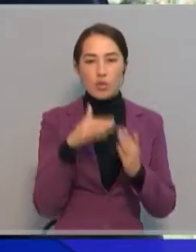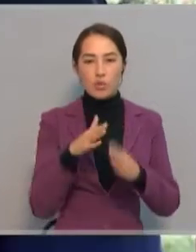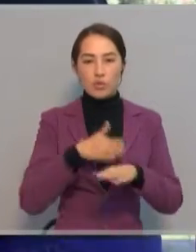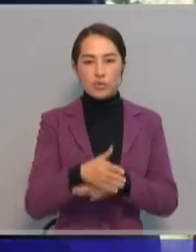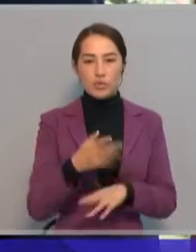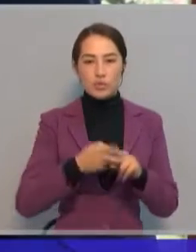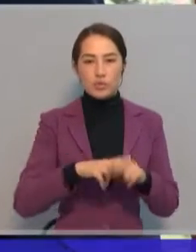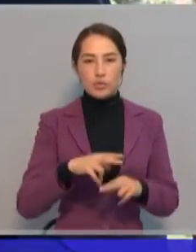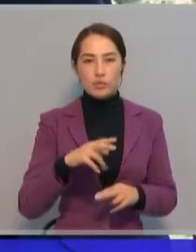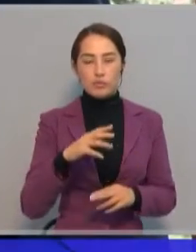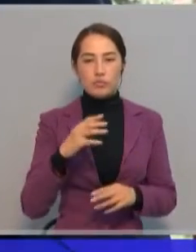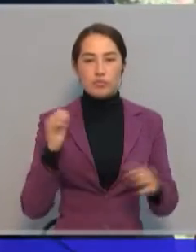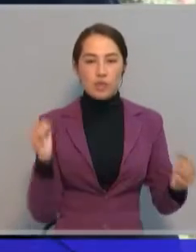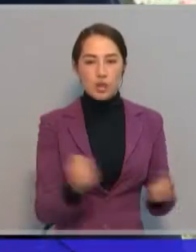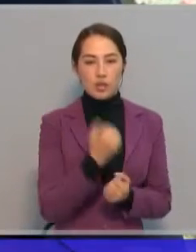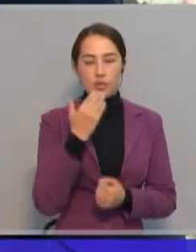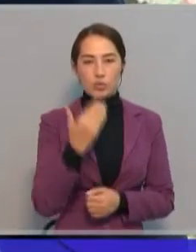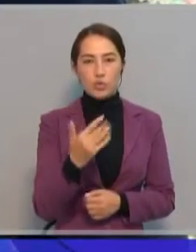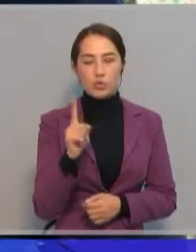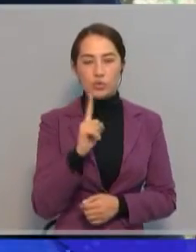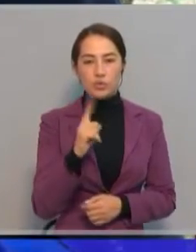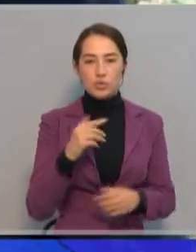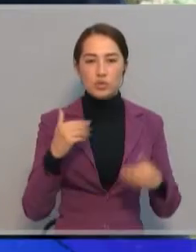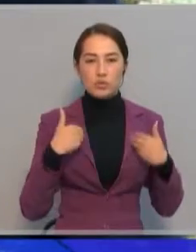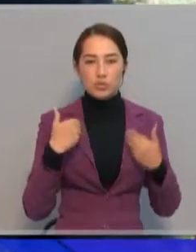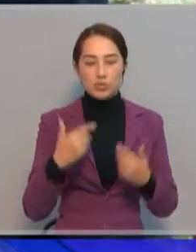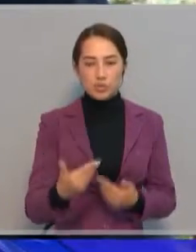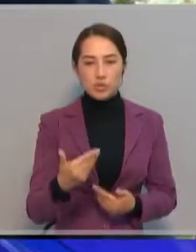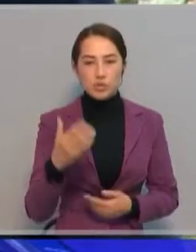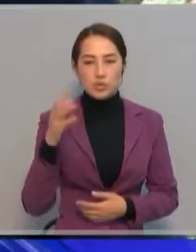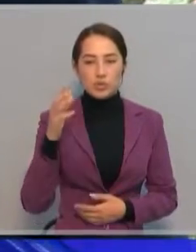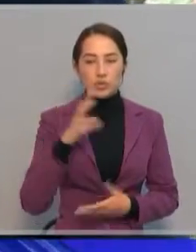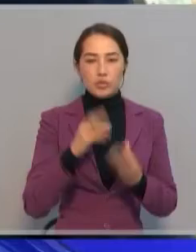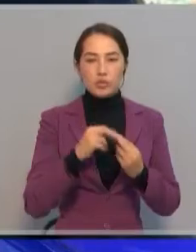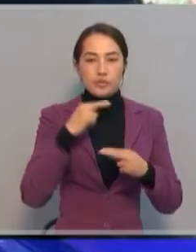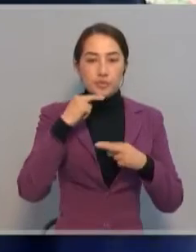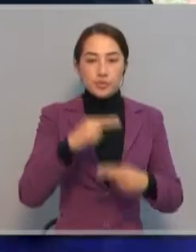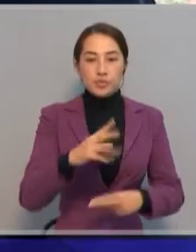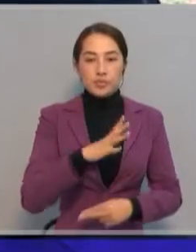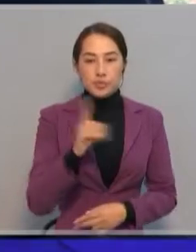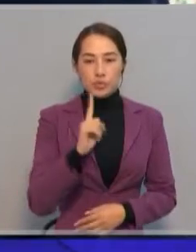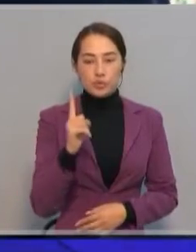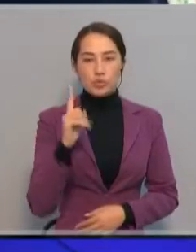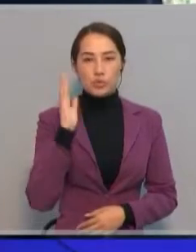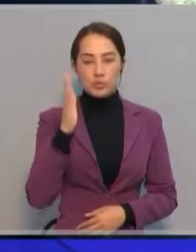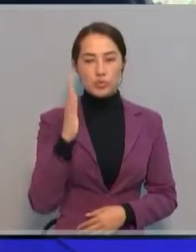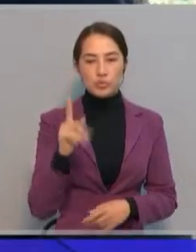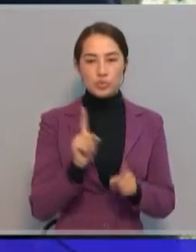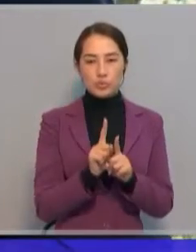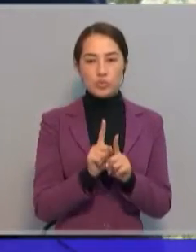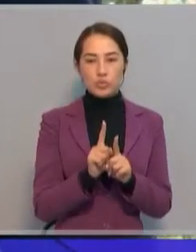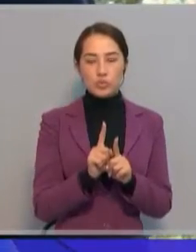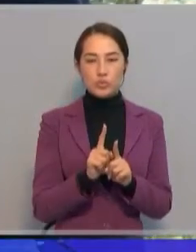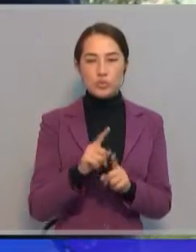болса да көңілдерін көтеріп, құттықтауымызды айтып, жылы лебізімізді айтып, алдағы уақыттарда бірлесе әлде де